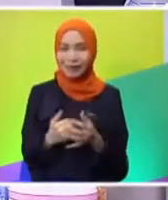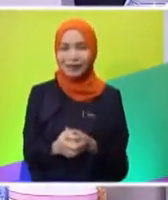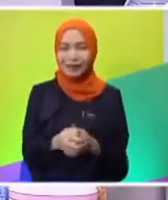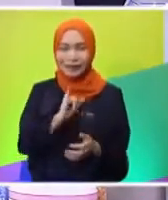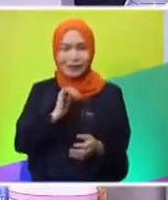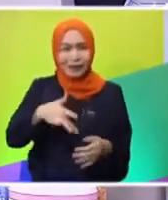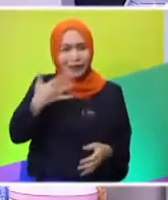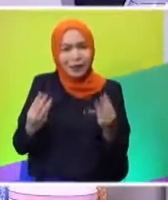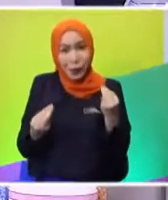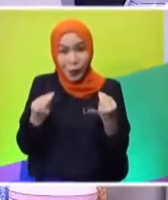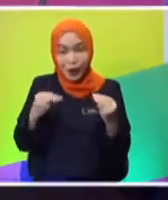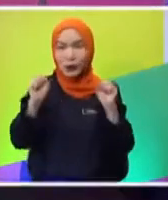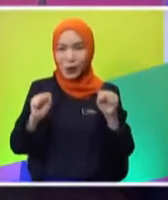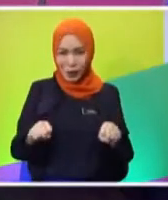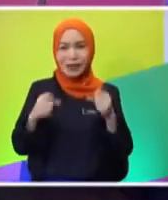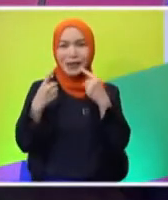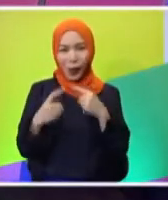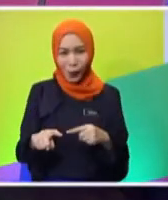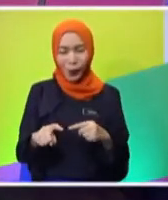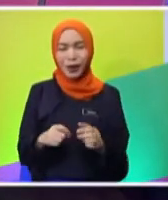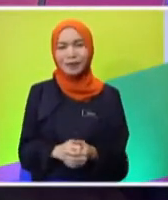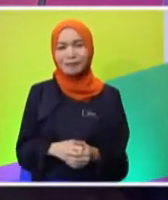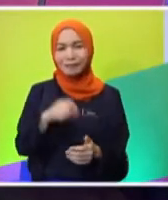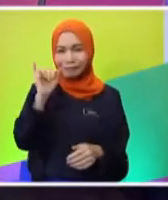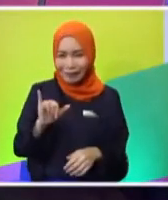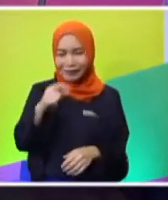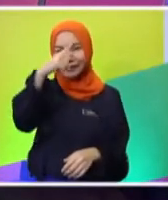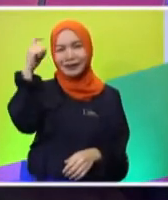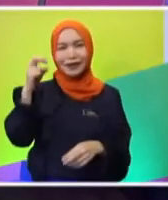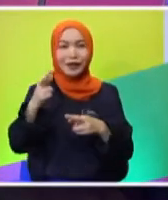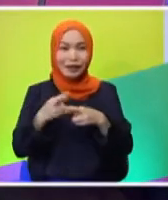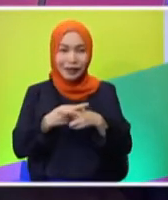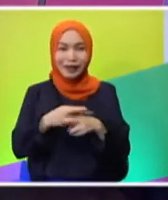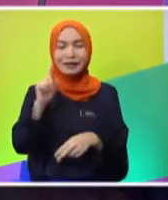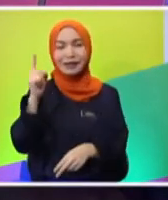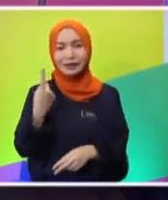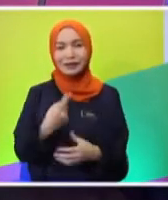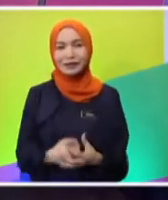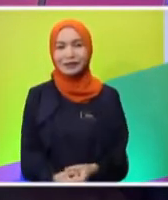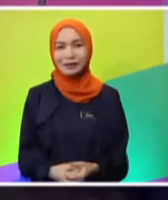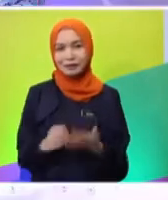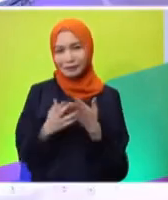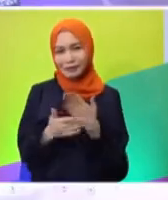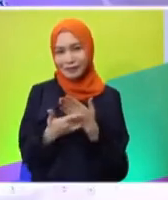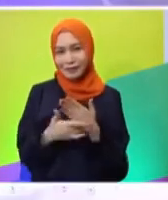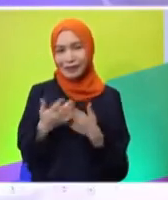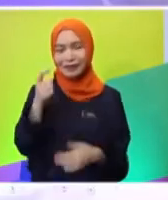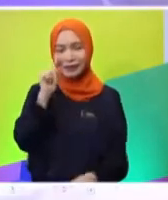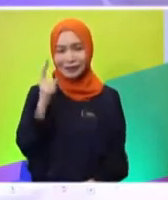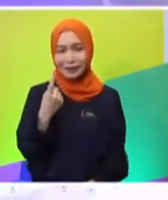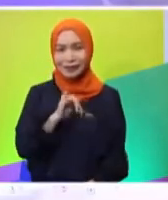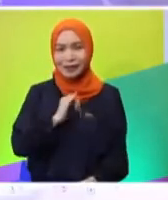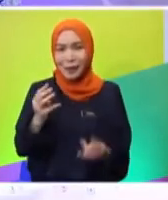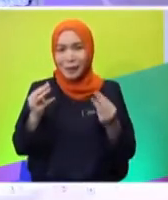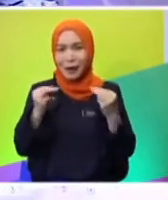mungkin oleh Jawa sebabnya ringkas sajakah namun penerangannya ringkas jadi AC guna ujilah uh